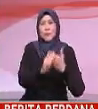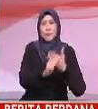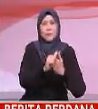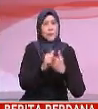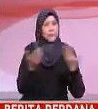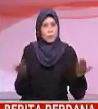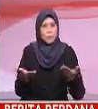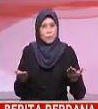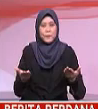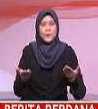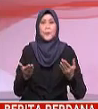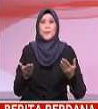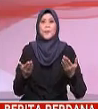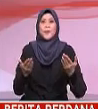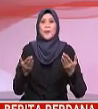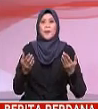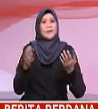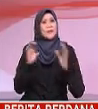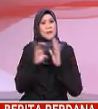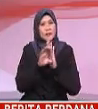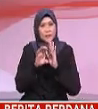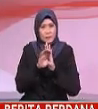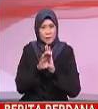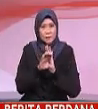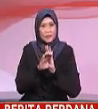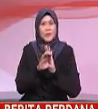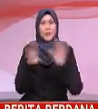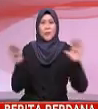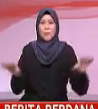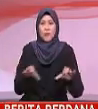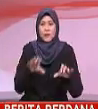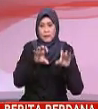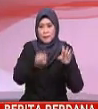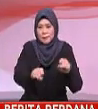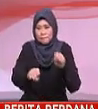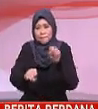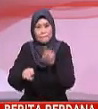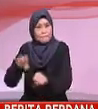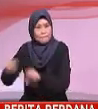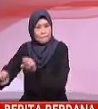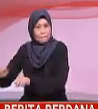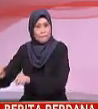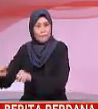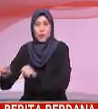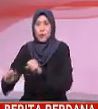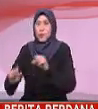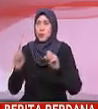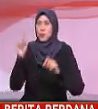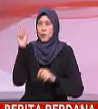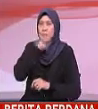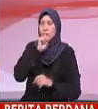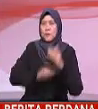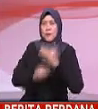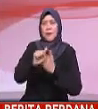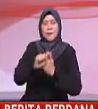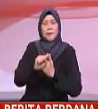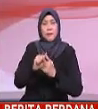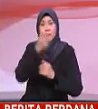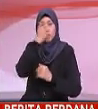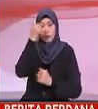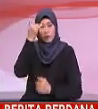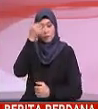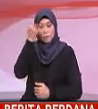ialah apabila contohnya kita nak melakukan tangkapan ini tadi. Risikonya cukup tinggi sebab kita tidak tahu